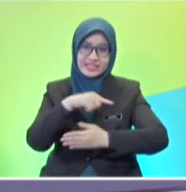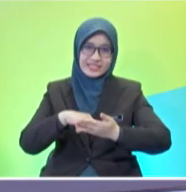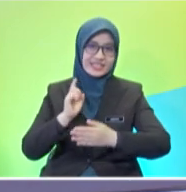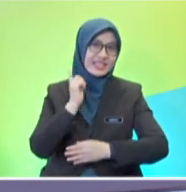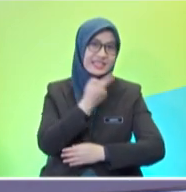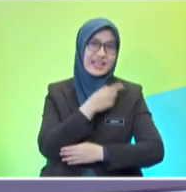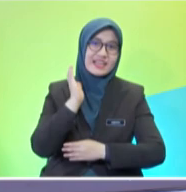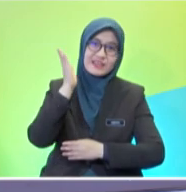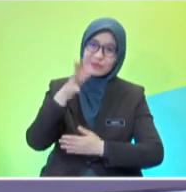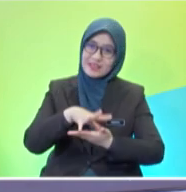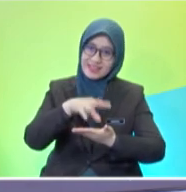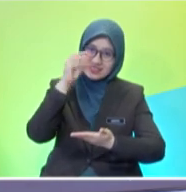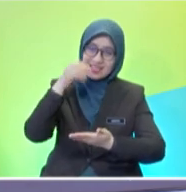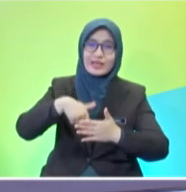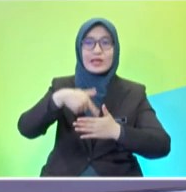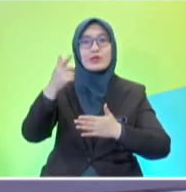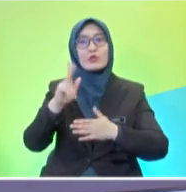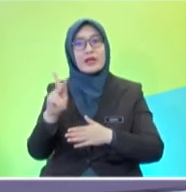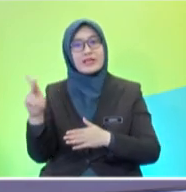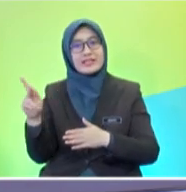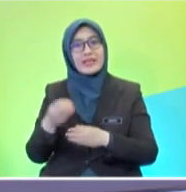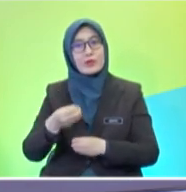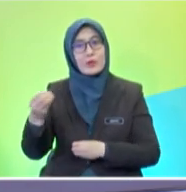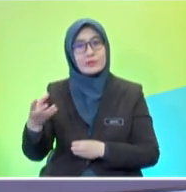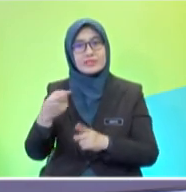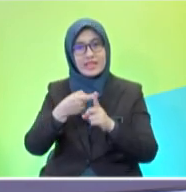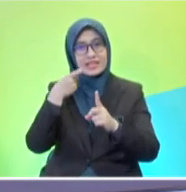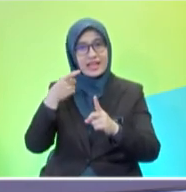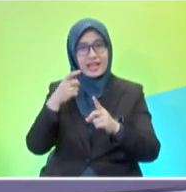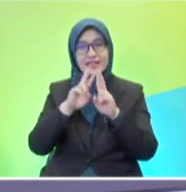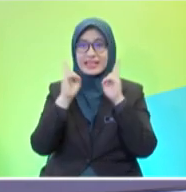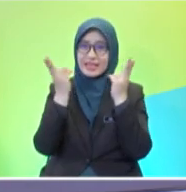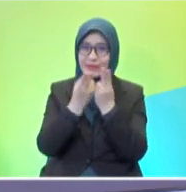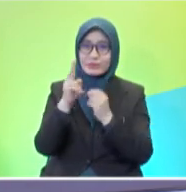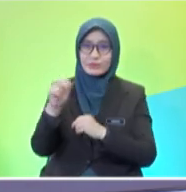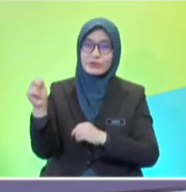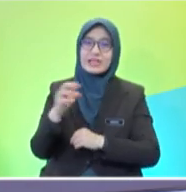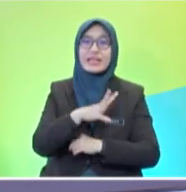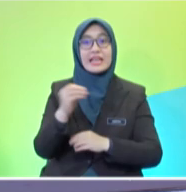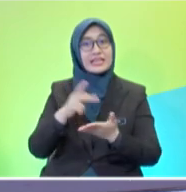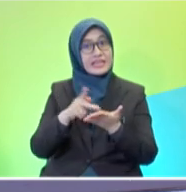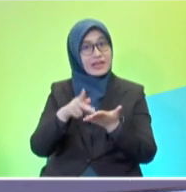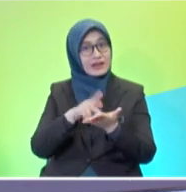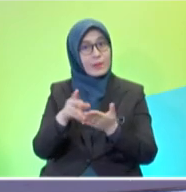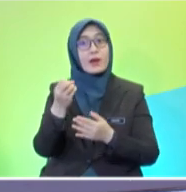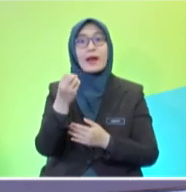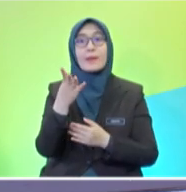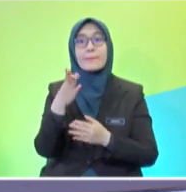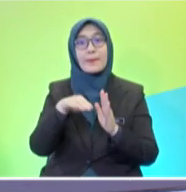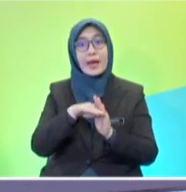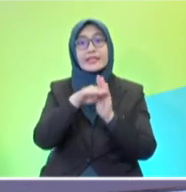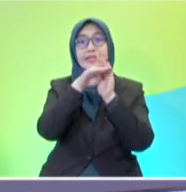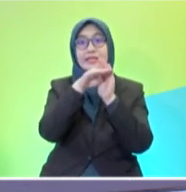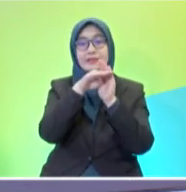mengeluarkan objek dari himpunan dan membilang bakinya jadi untuk kali ini